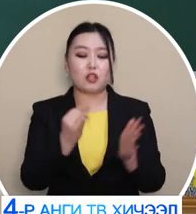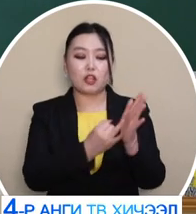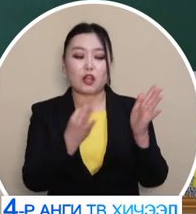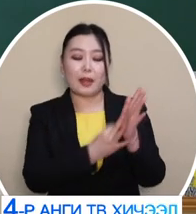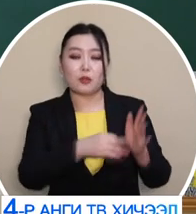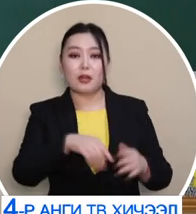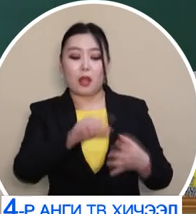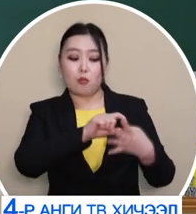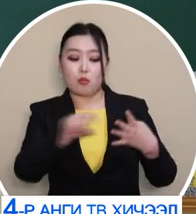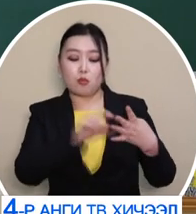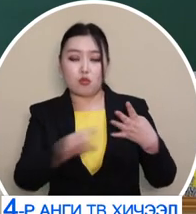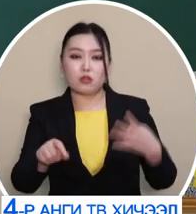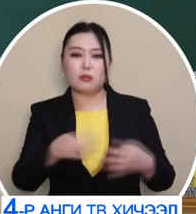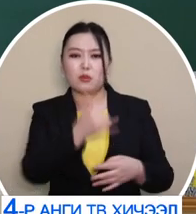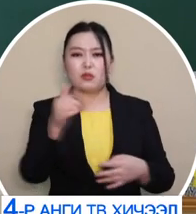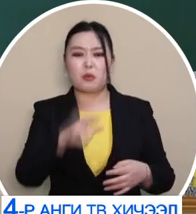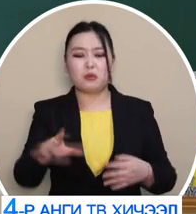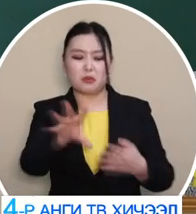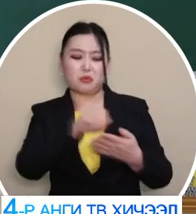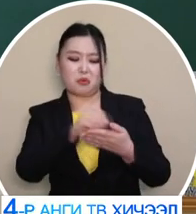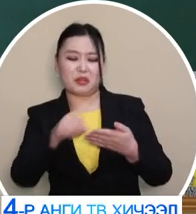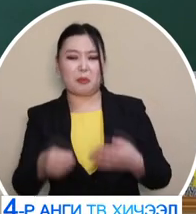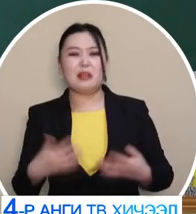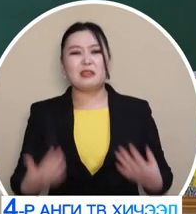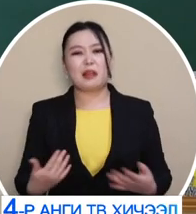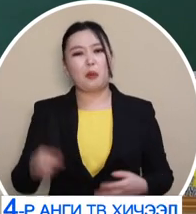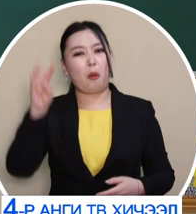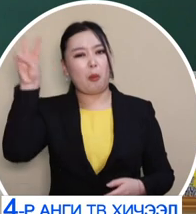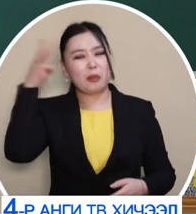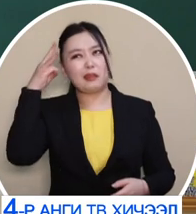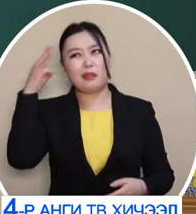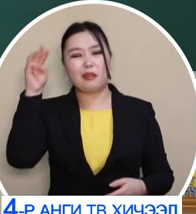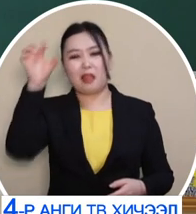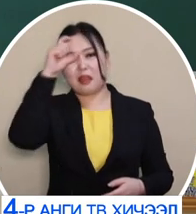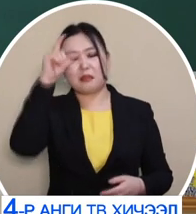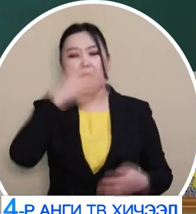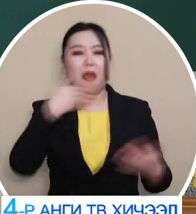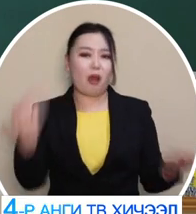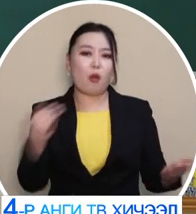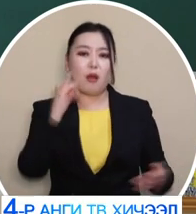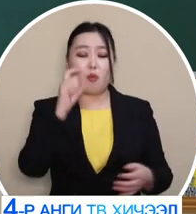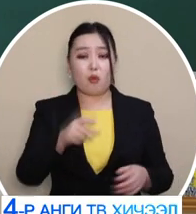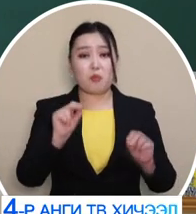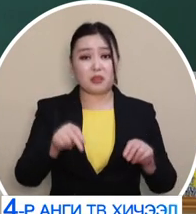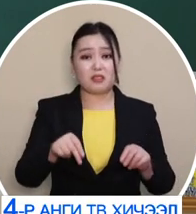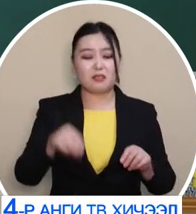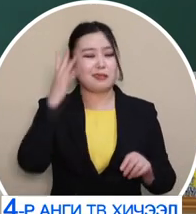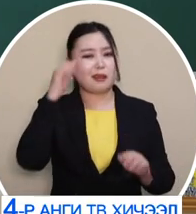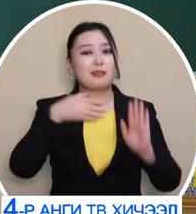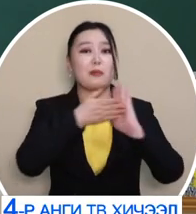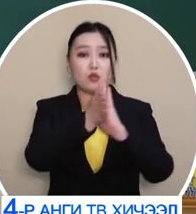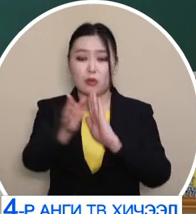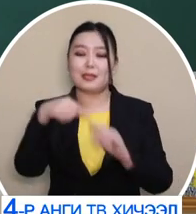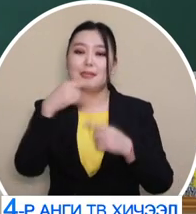дугаар мөрөнд бусдаас будаа идвэл залах уу, эрдэн боловсралгүй, муухан болон шүү гэсэн санааг хүүхдүүд маань